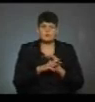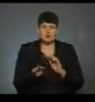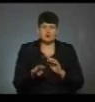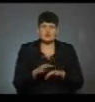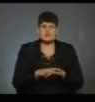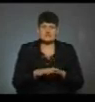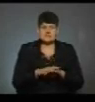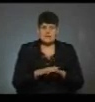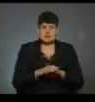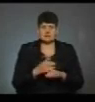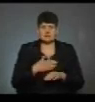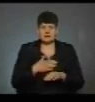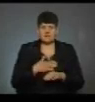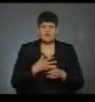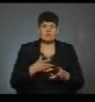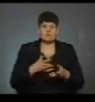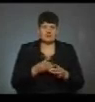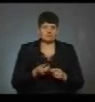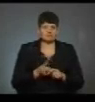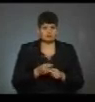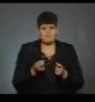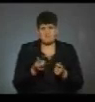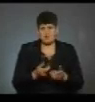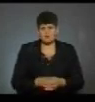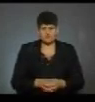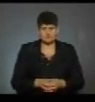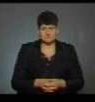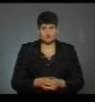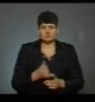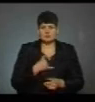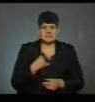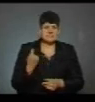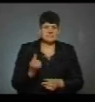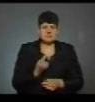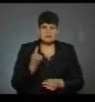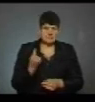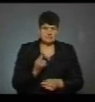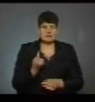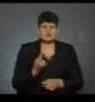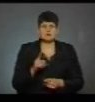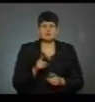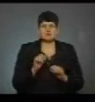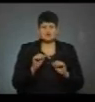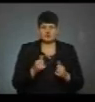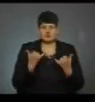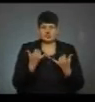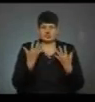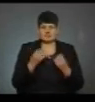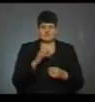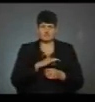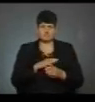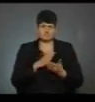перед нами. Механізмів впливу практично дуже мало. Тобто у нас єдиний засіб, який на сьогоднішній день ми використовуємо,